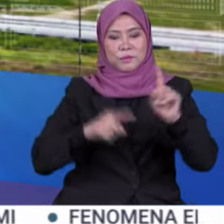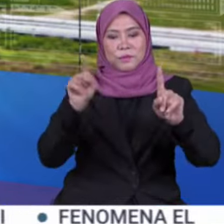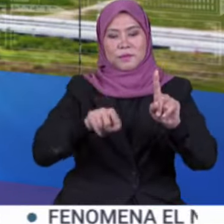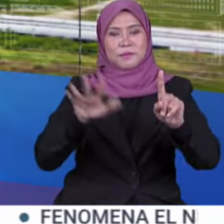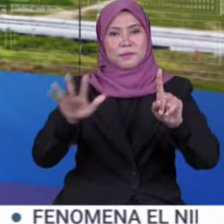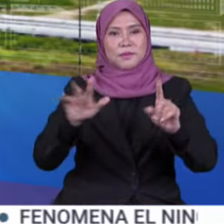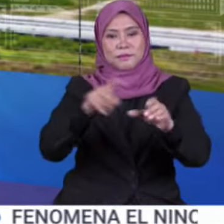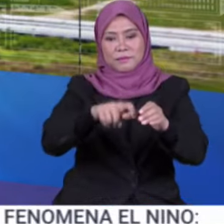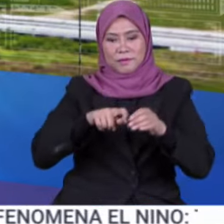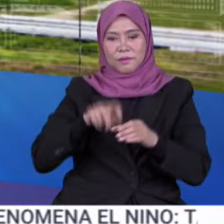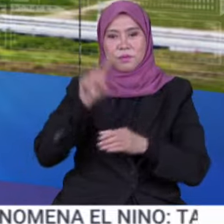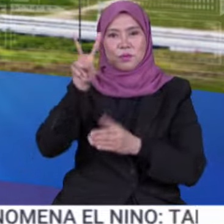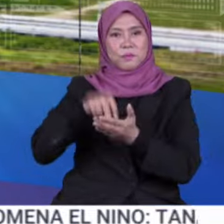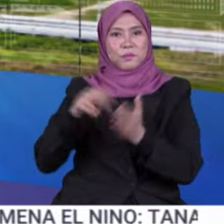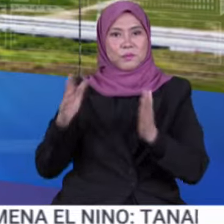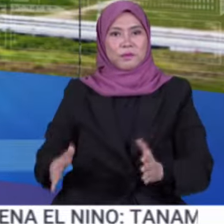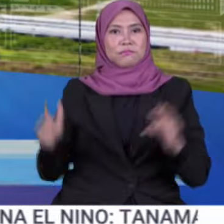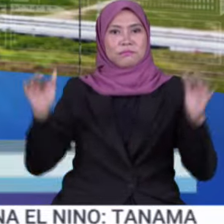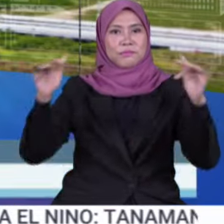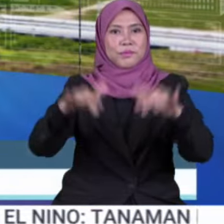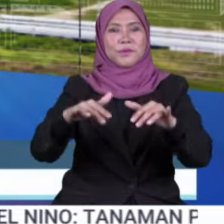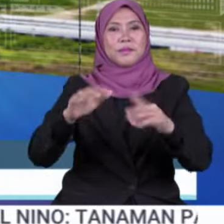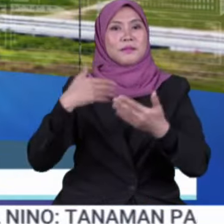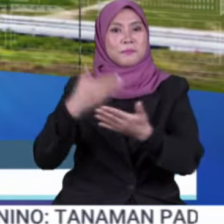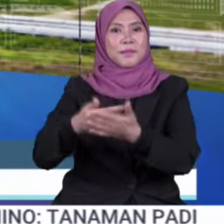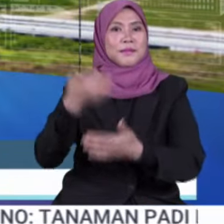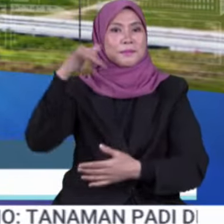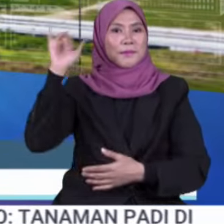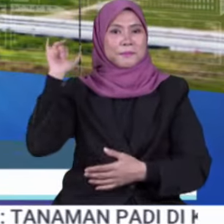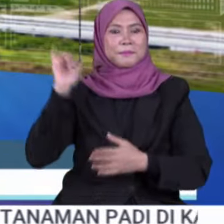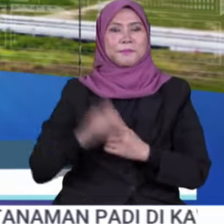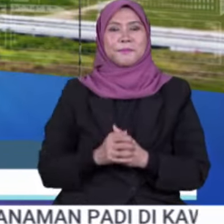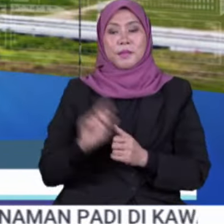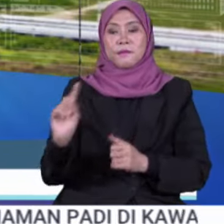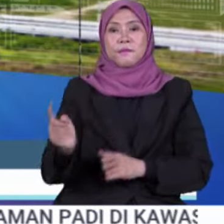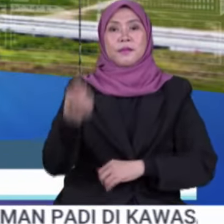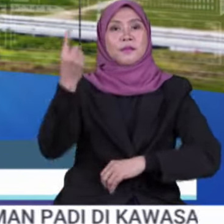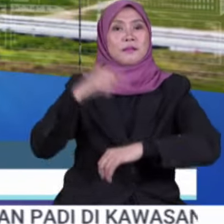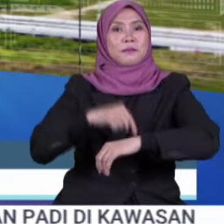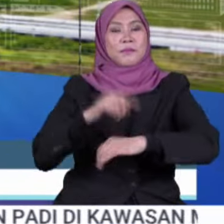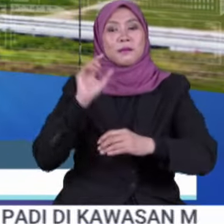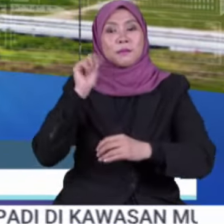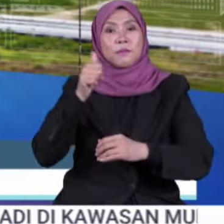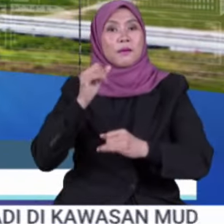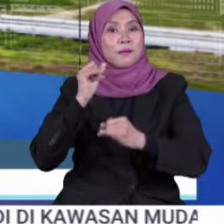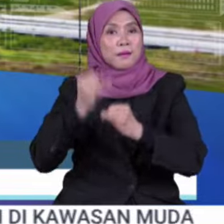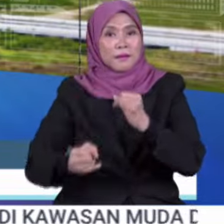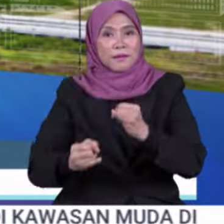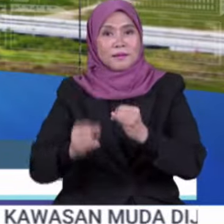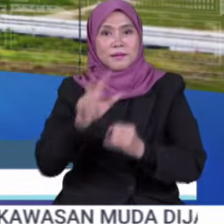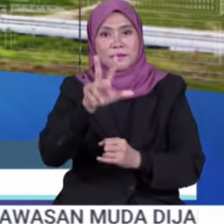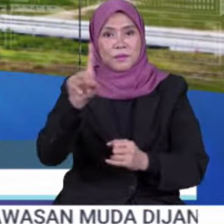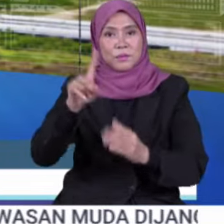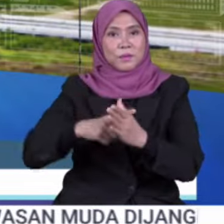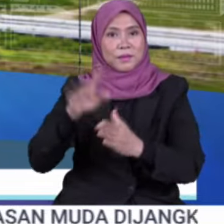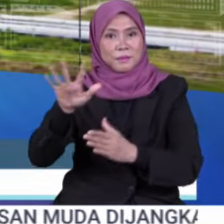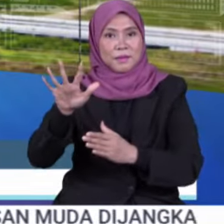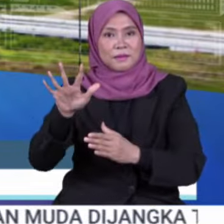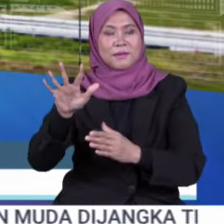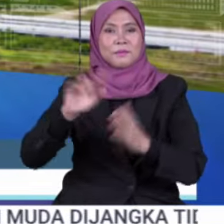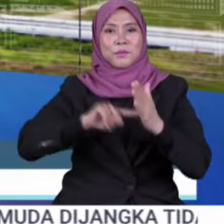berjaya menarik 2,000 pengunjung sehingga semalam. Pameran julung kali yang akan berakhir 31 Mei ini menanti